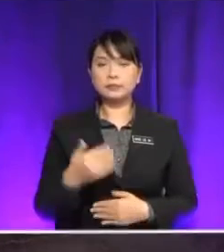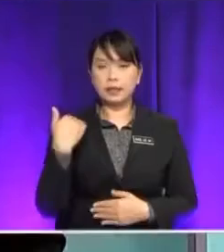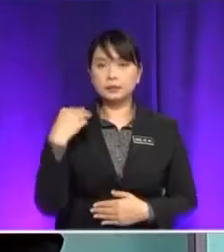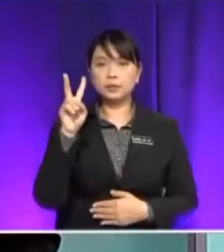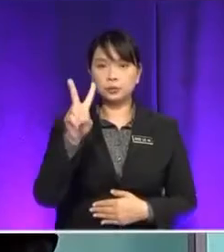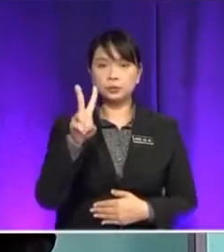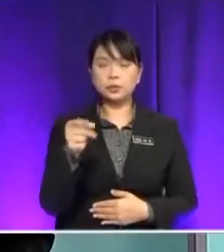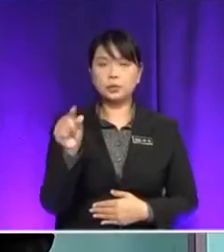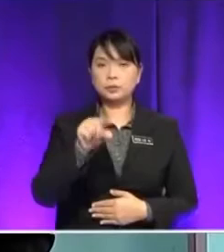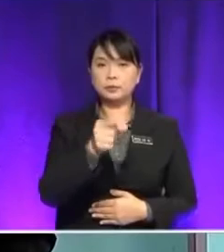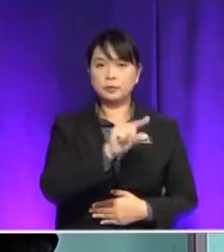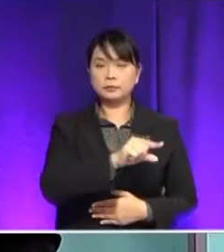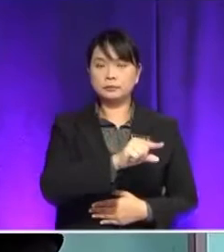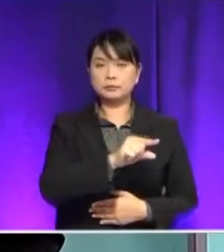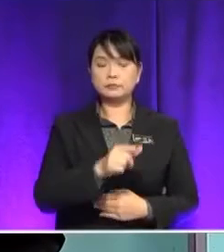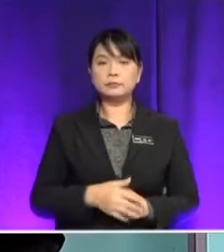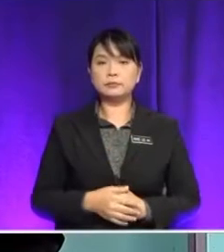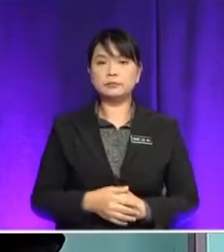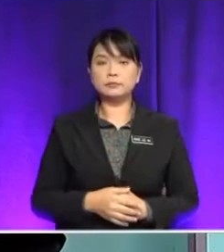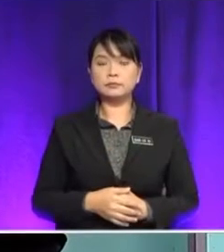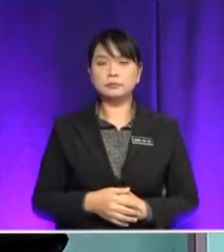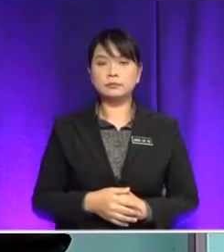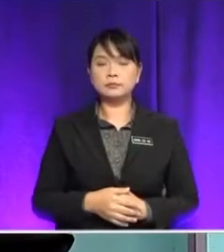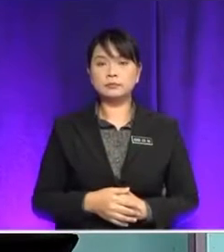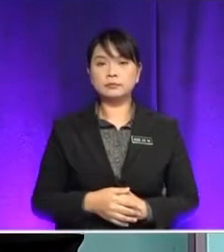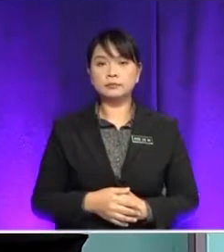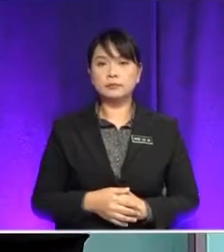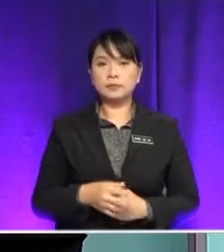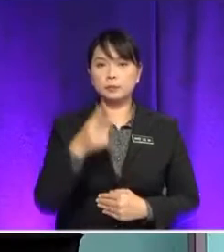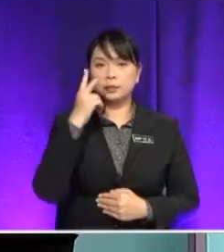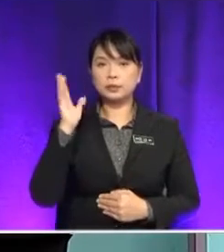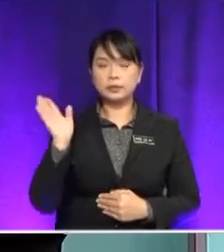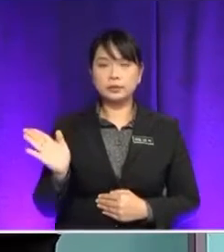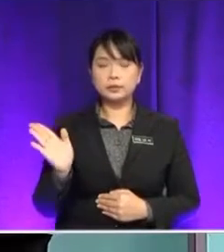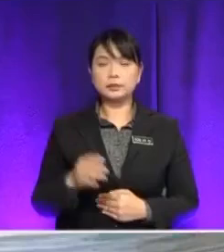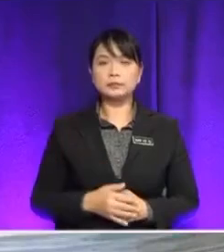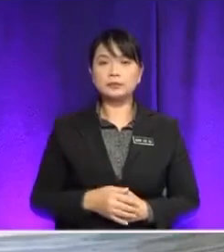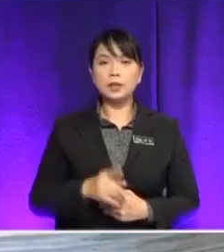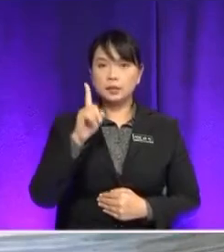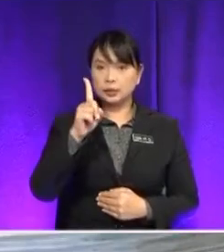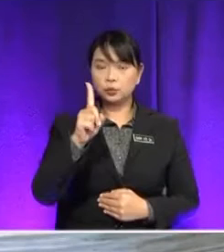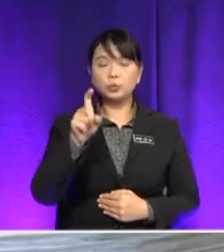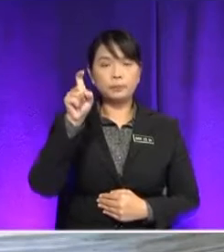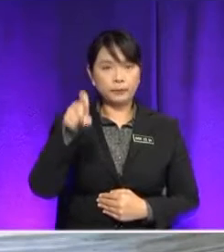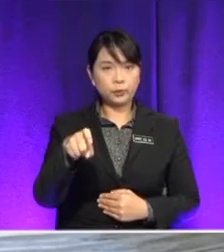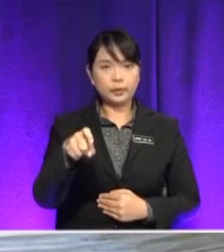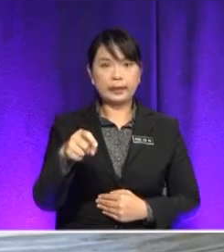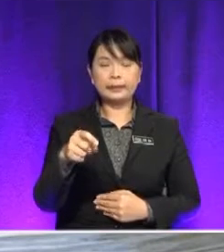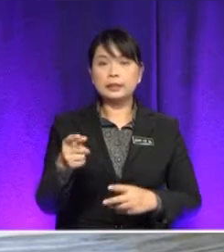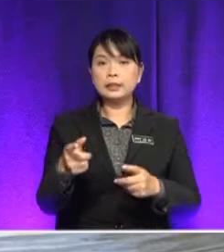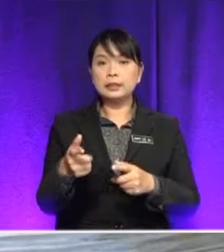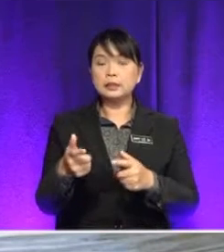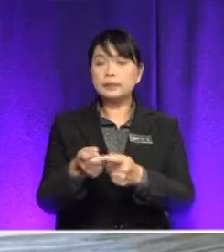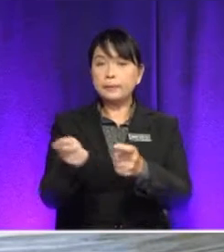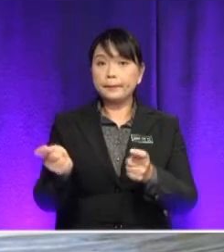dua gelombang mekanik dan juga gelombang elektromagnet ayani2 besoknya satu memerlukan medium amedhyam yaitu